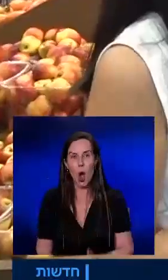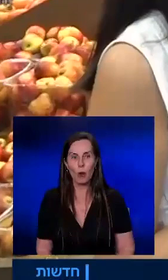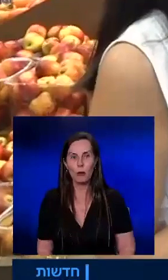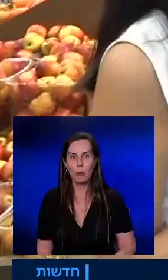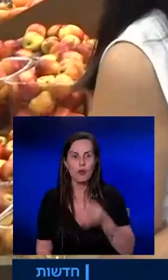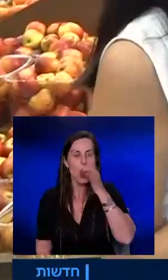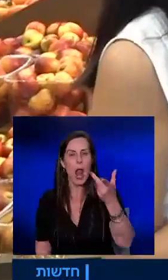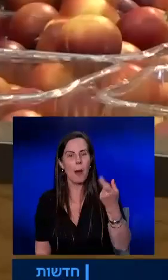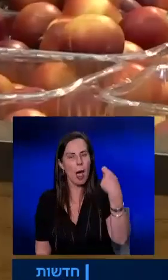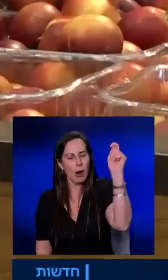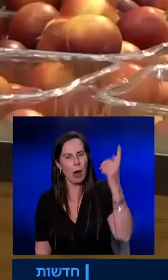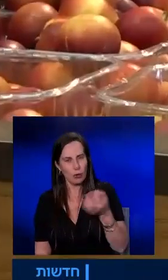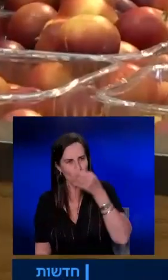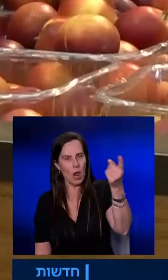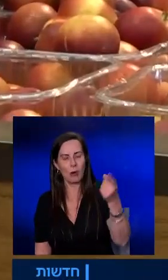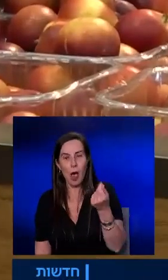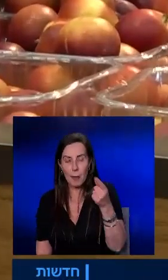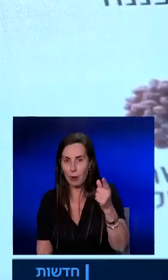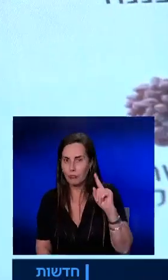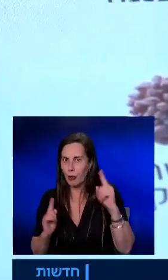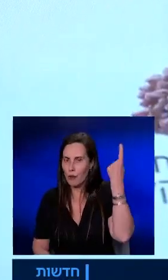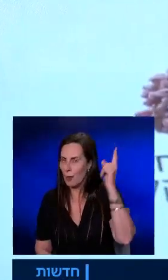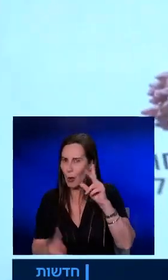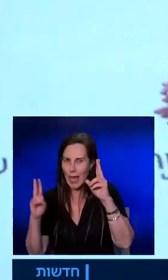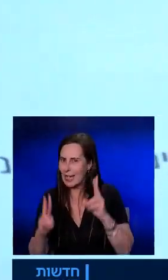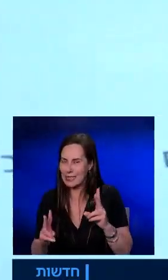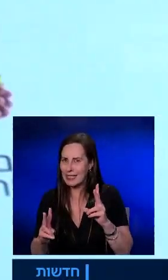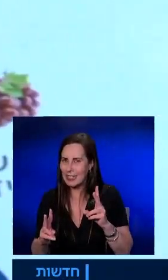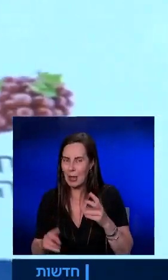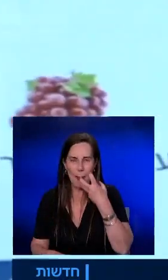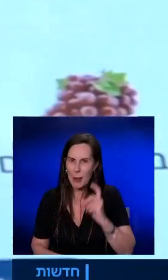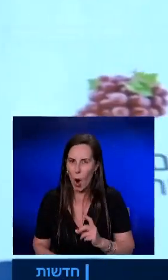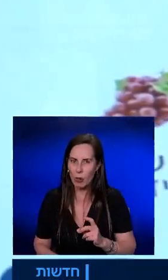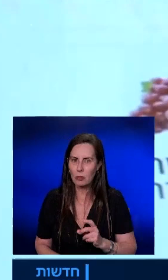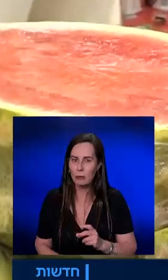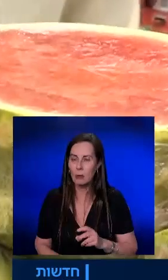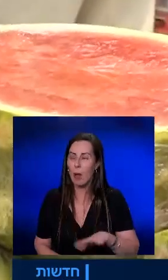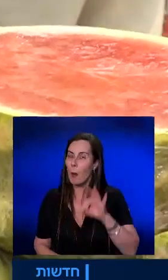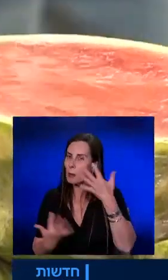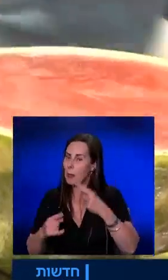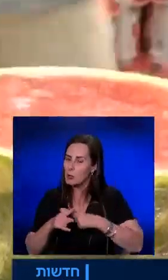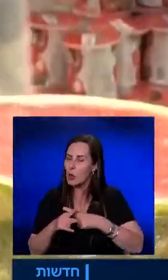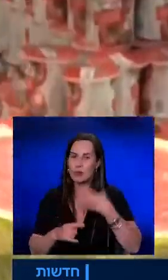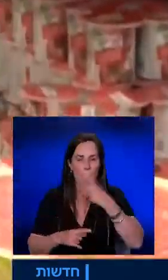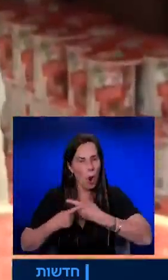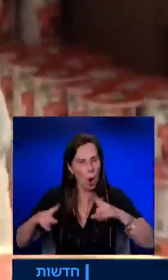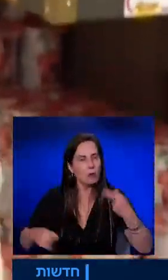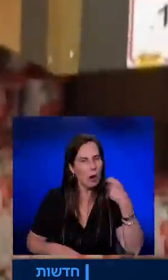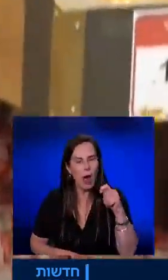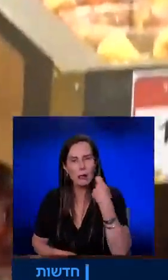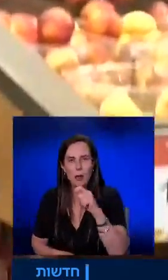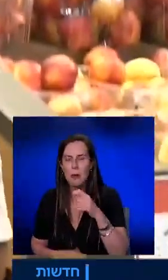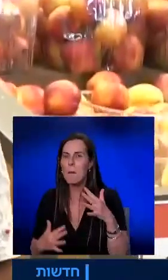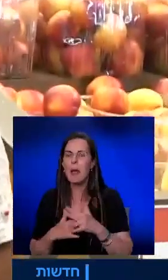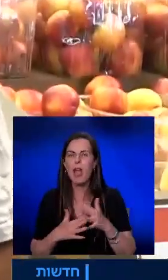למה הוא מתמחר יקר? המחירים הגבוהים לא נעצרים רק בנקטרינה. בחרנו מספר סוגים של פירות וירקות,